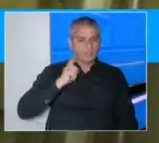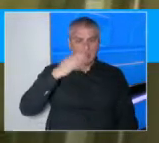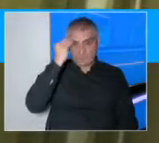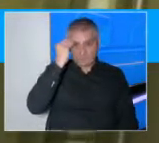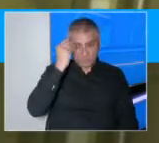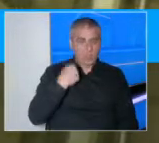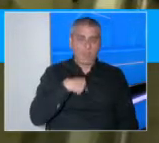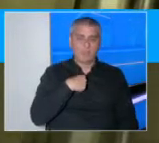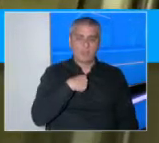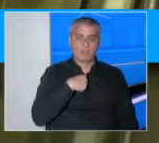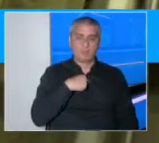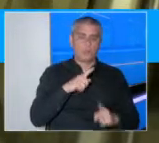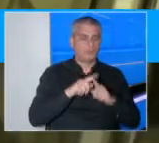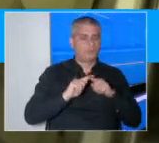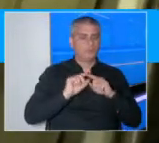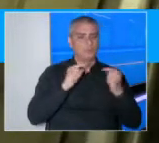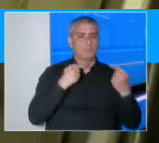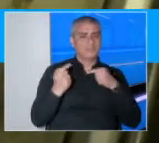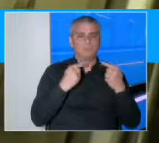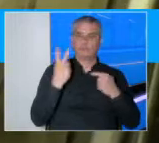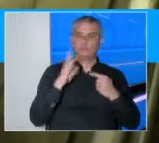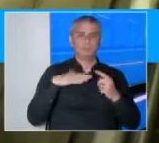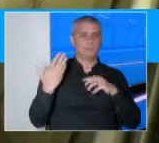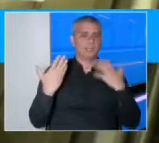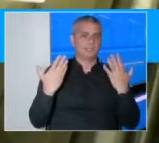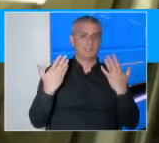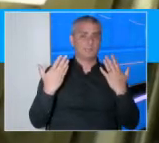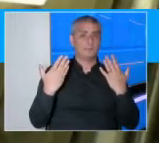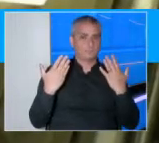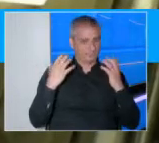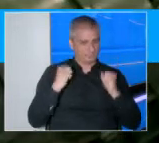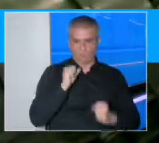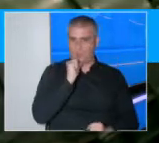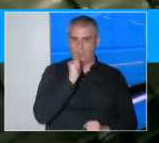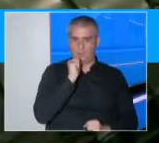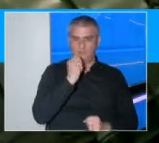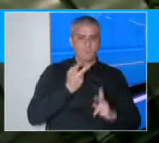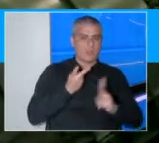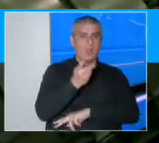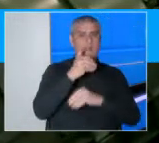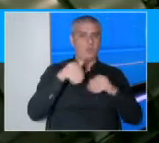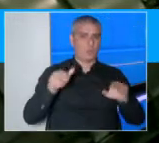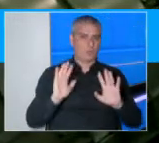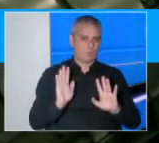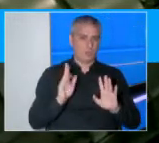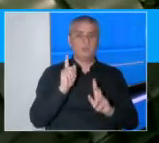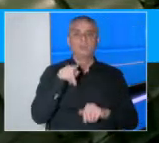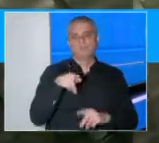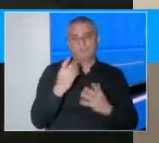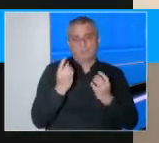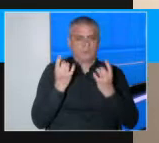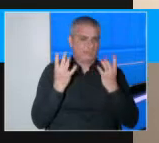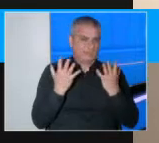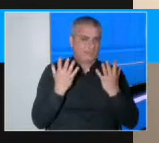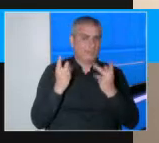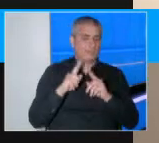לזכור שאנחנו בסוג של עימות שבו שני הצדדים ודאי שלא רוצים לחצות קו אדום. כן. יש כאן מטבע